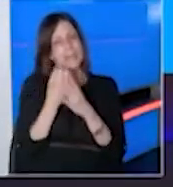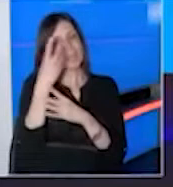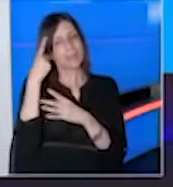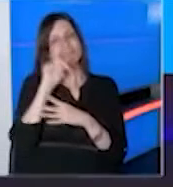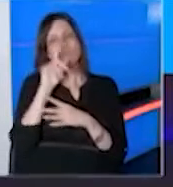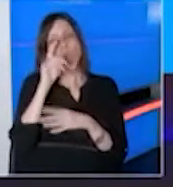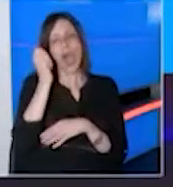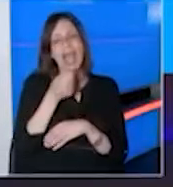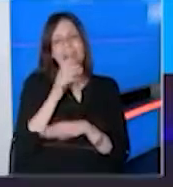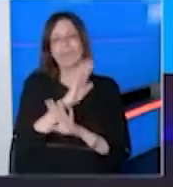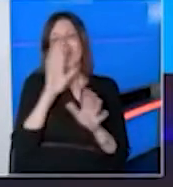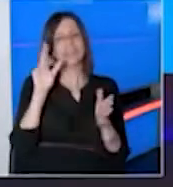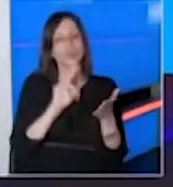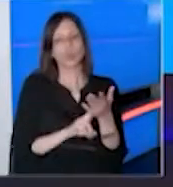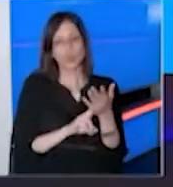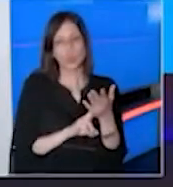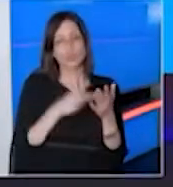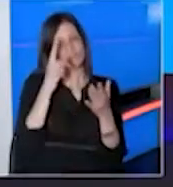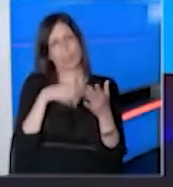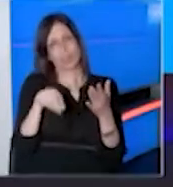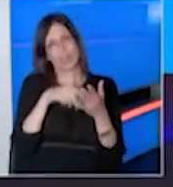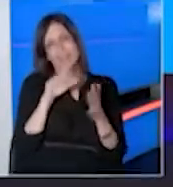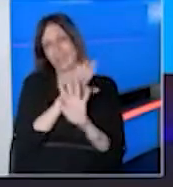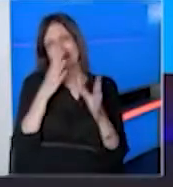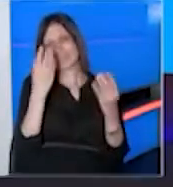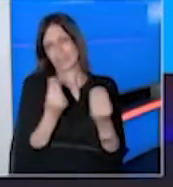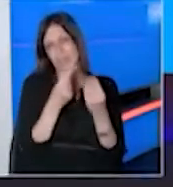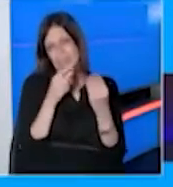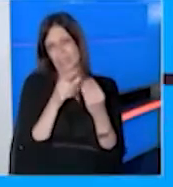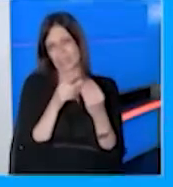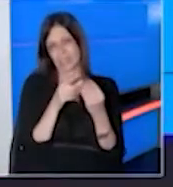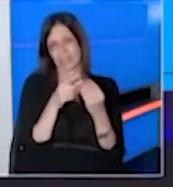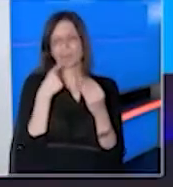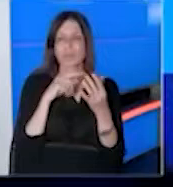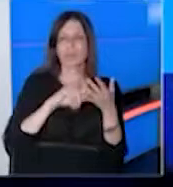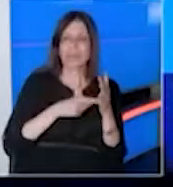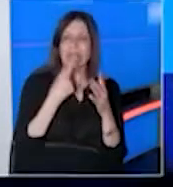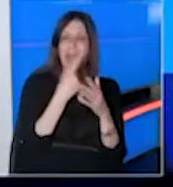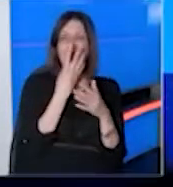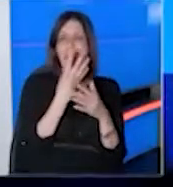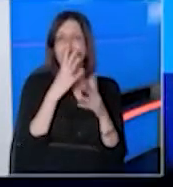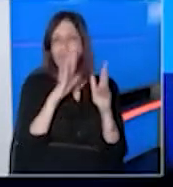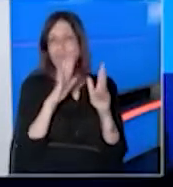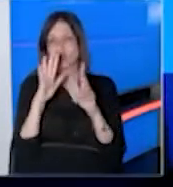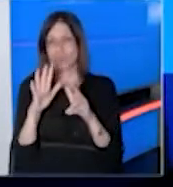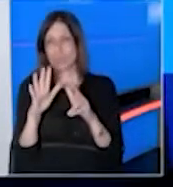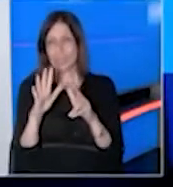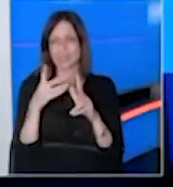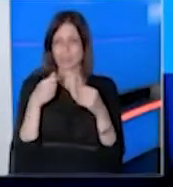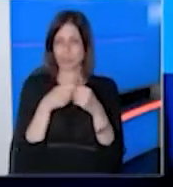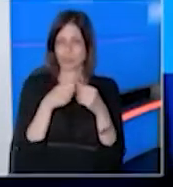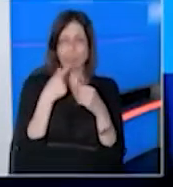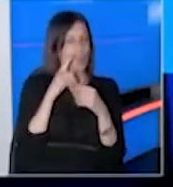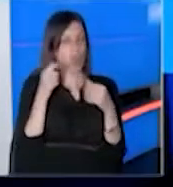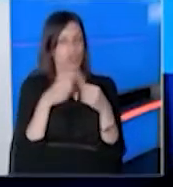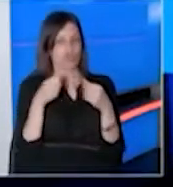חקלאי, אין לך זכות כזו. אוקיי. ומאז זה בוטל, באמת אין דבר כזה. מהיום, אם אתה רוצה... והמטרה של 1488 היא... היא לא קשורה לבגץ הקשת. לא, לא,